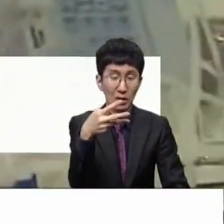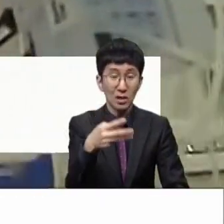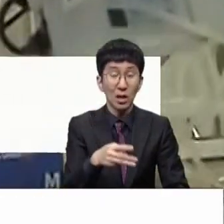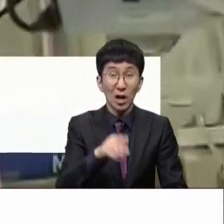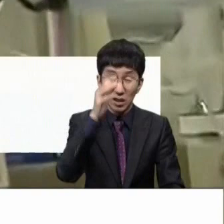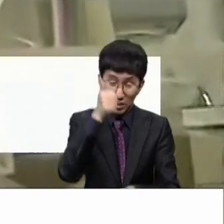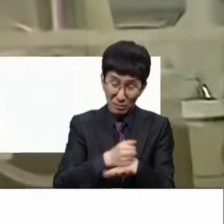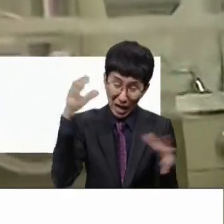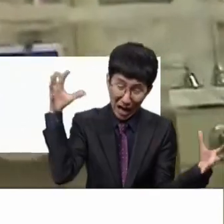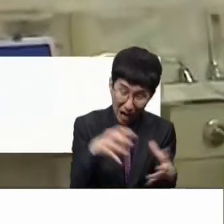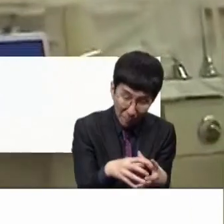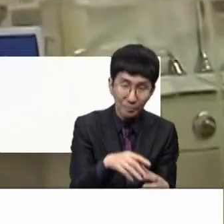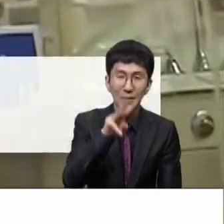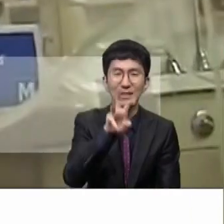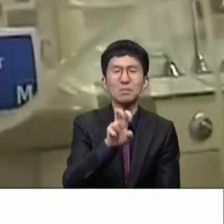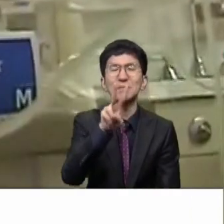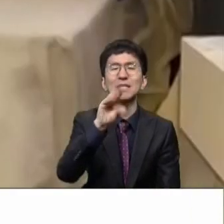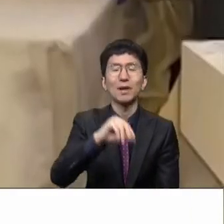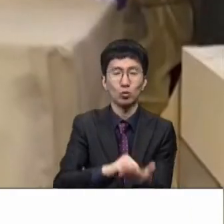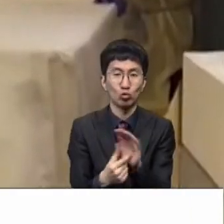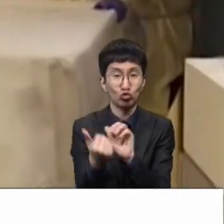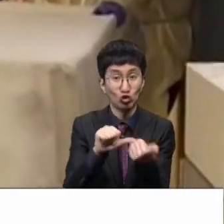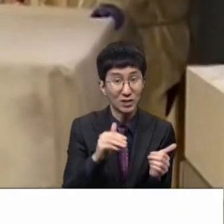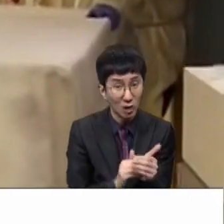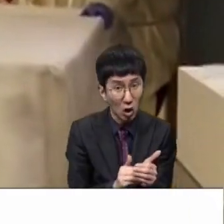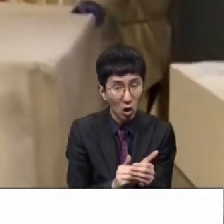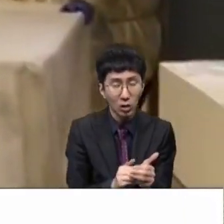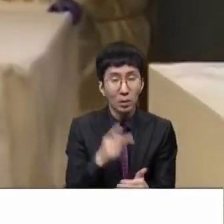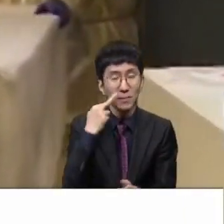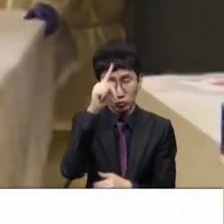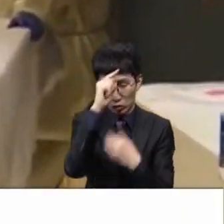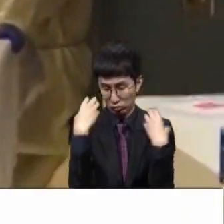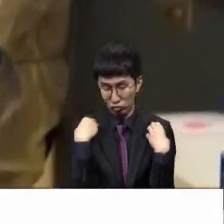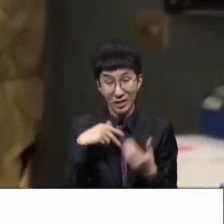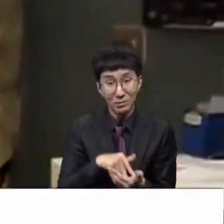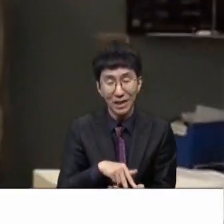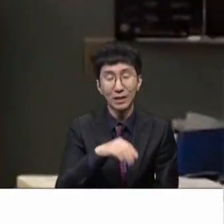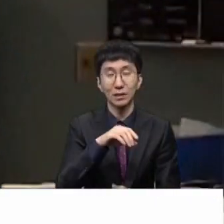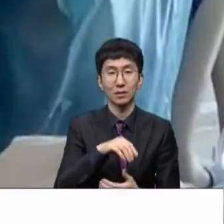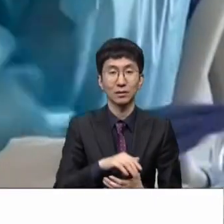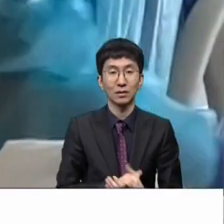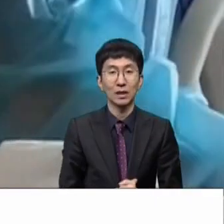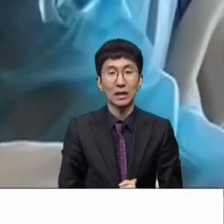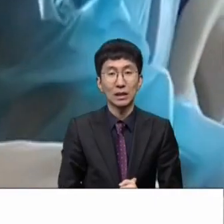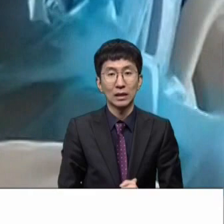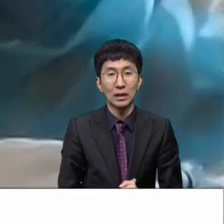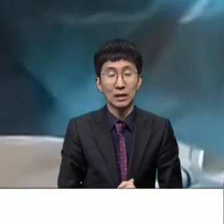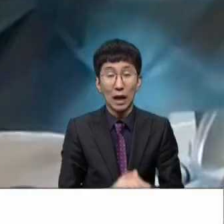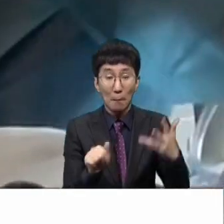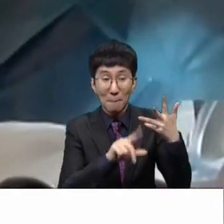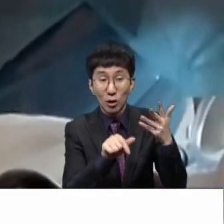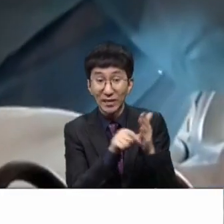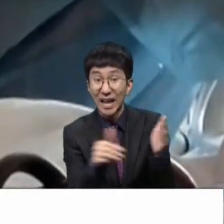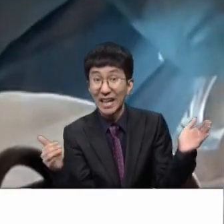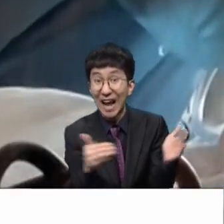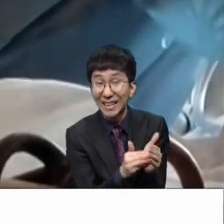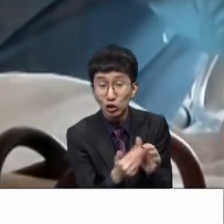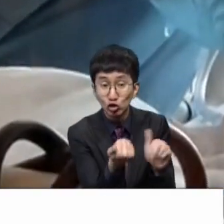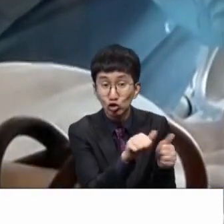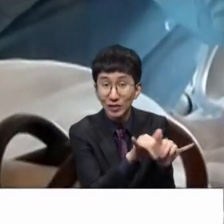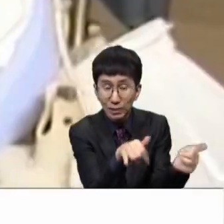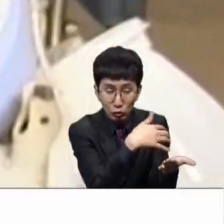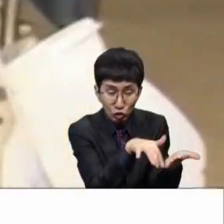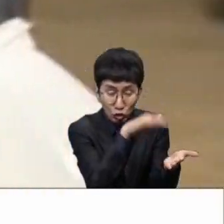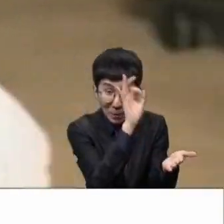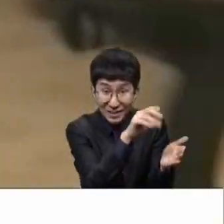32만 명이 코로나로 숨졌습니다. 미국 질병통제예방센터 CDC는 지난 8월까지의 사망자 수를 놓고